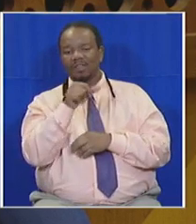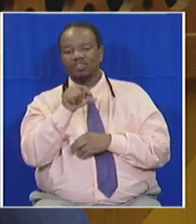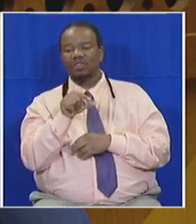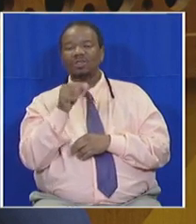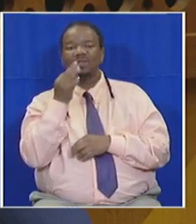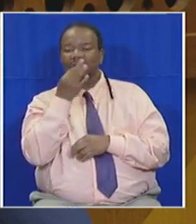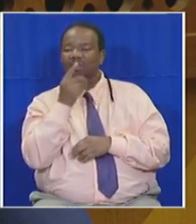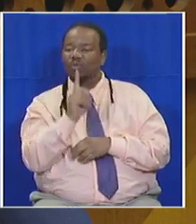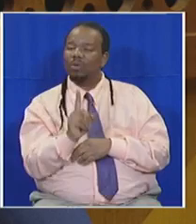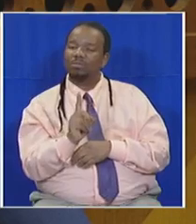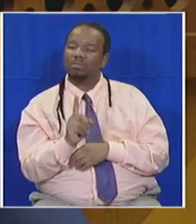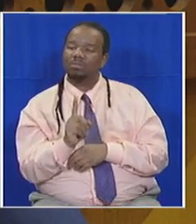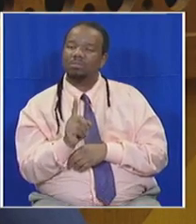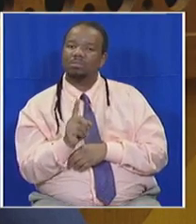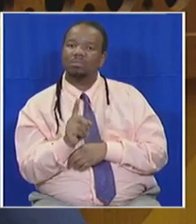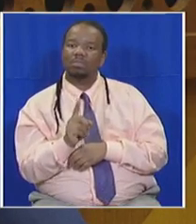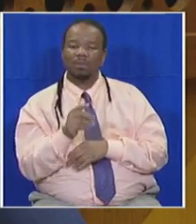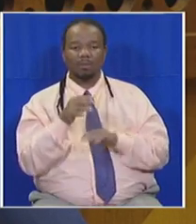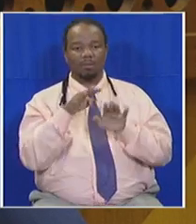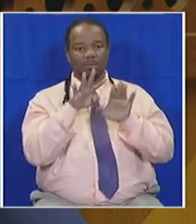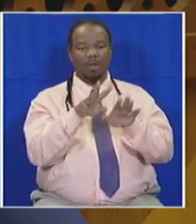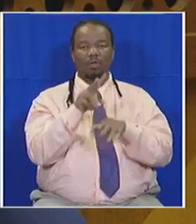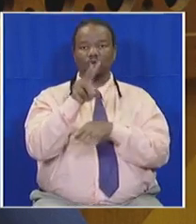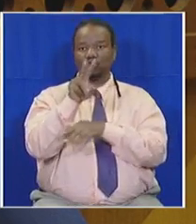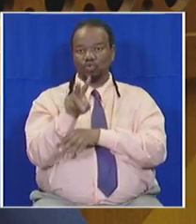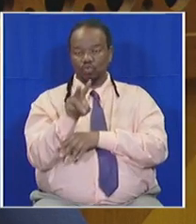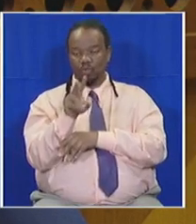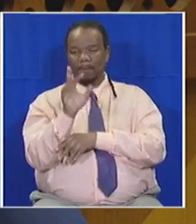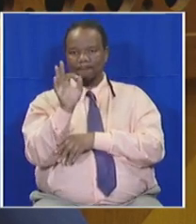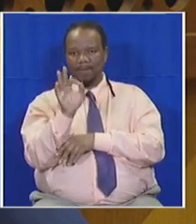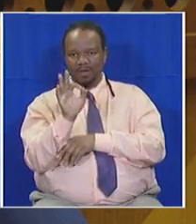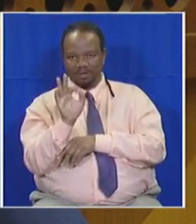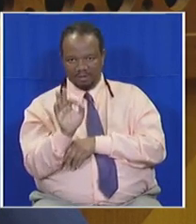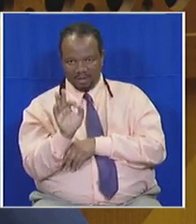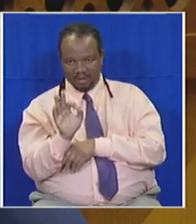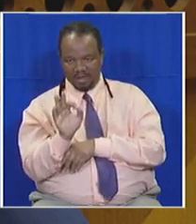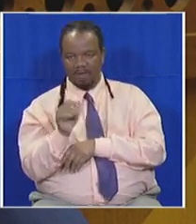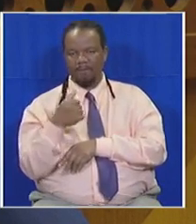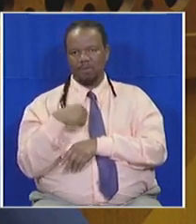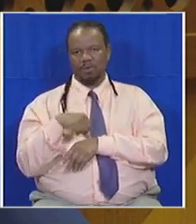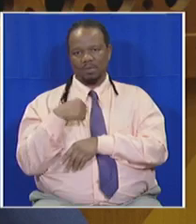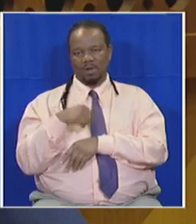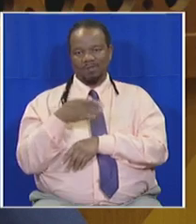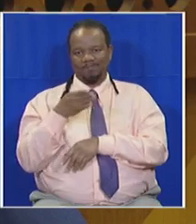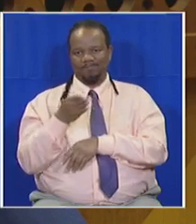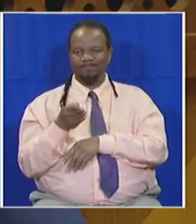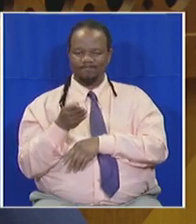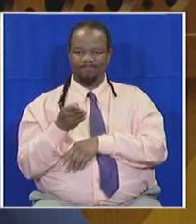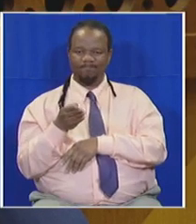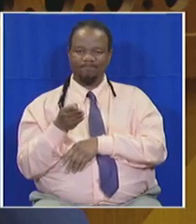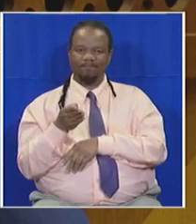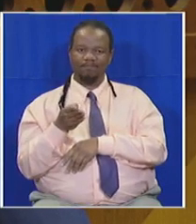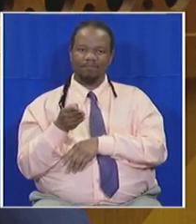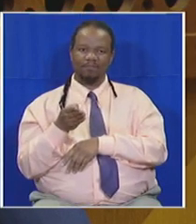92% van munisipaliteite se finansies uiters kommerwekkend is en